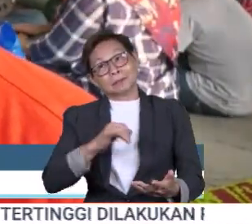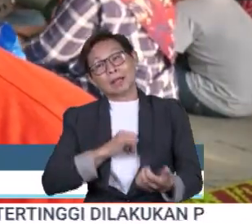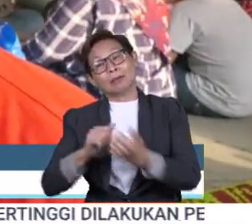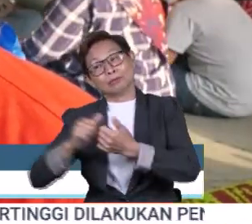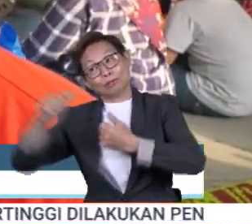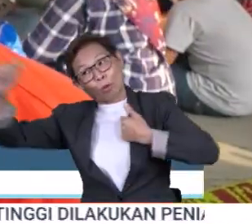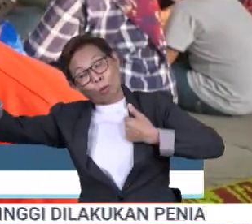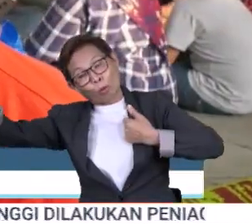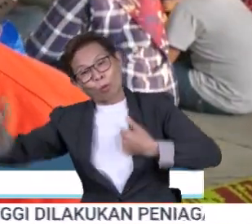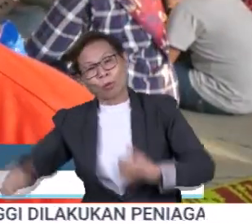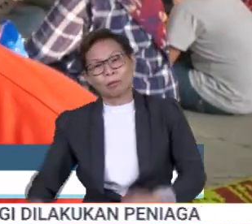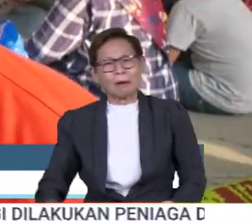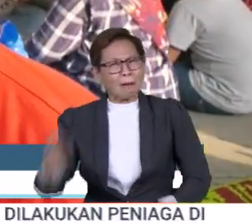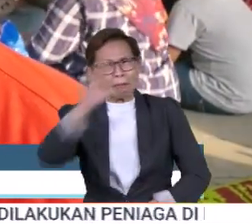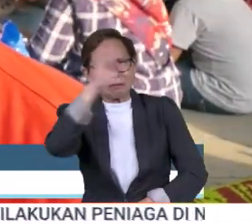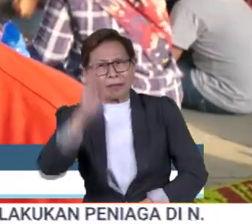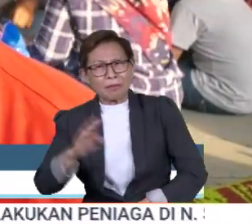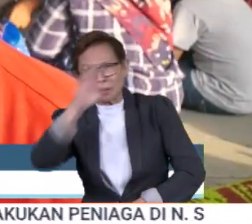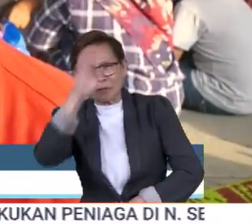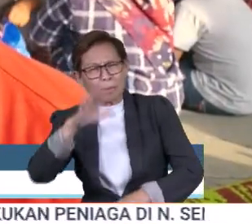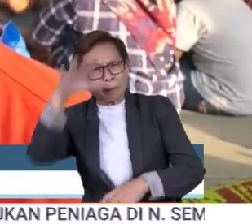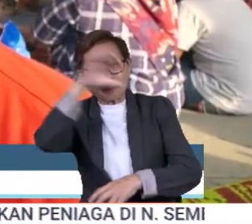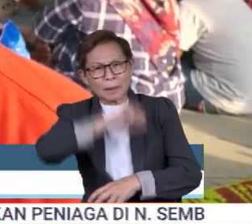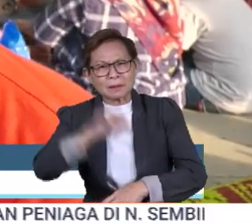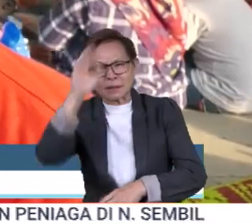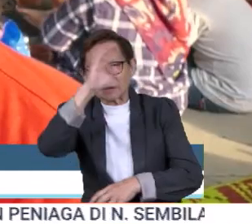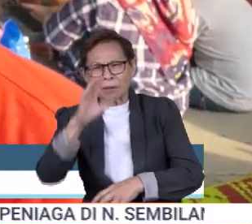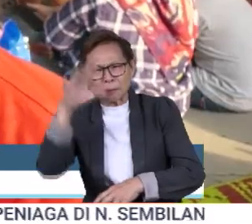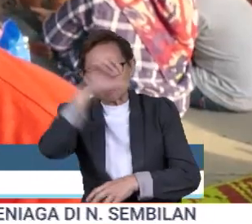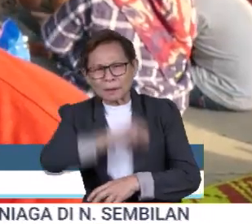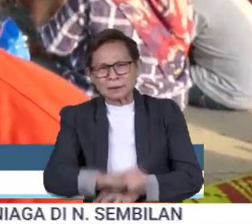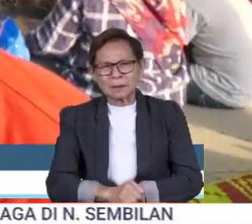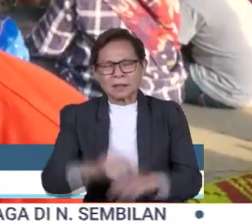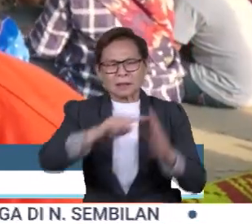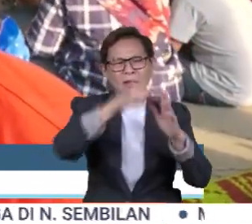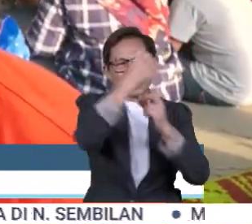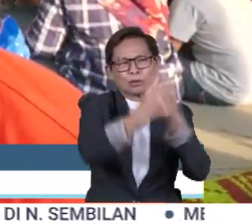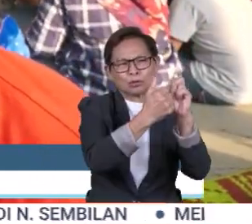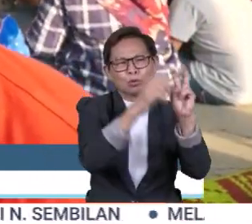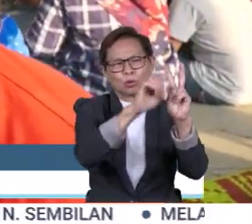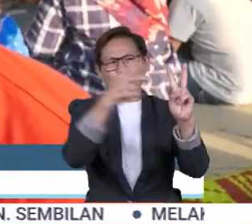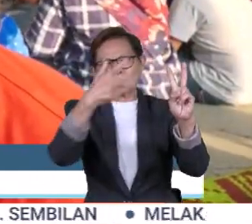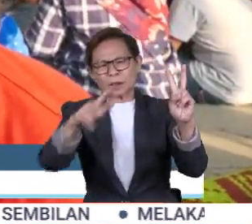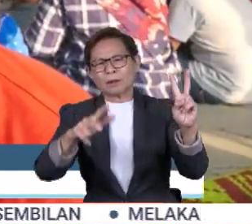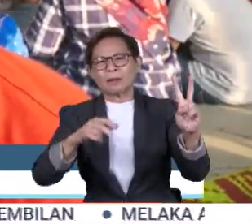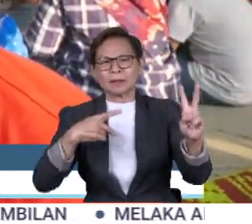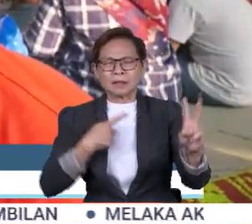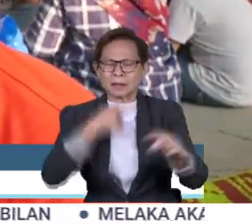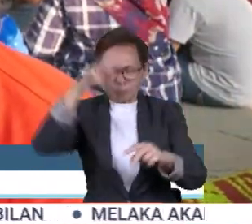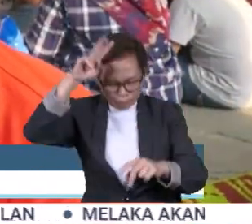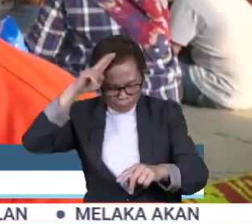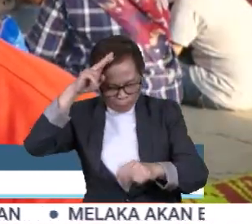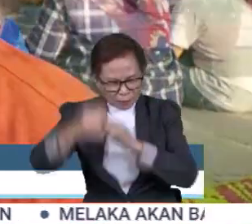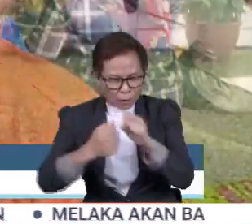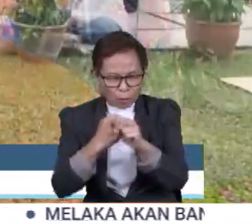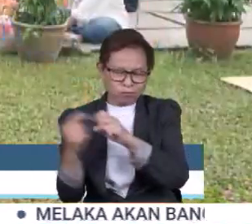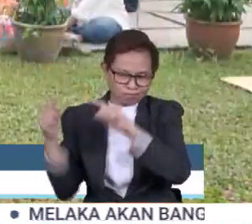dan kita dengan tak pernah ketinggalan setiap semenjak daripada 2000 ke 2013 ya. Kita setiap tahun memang